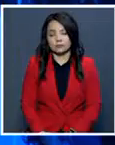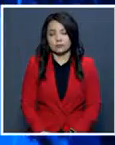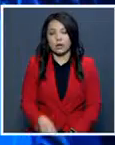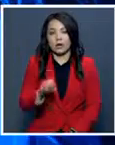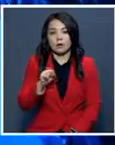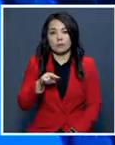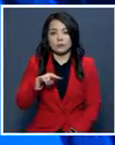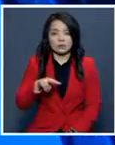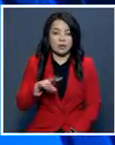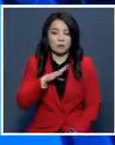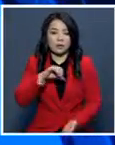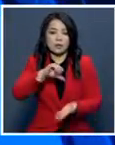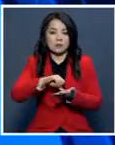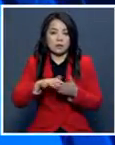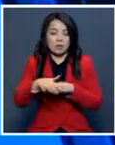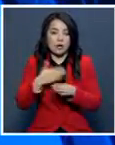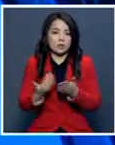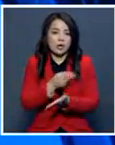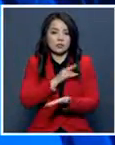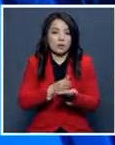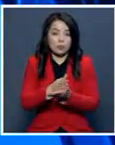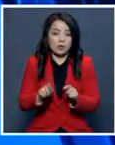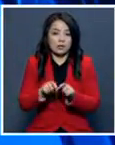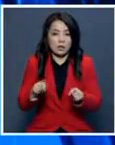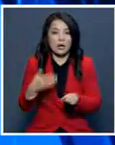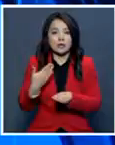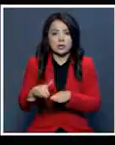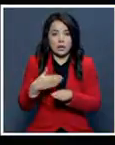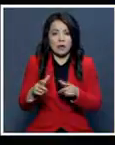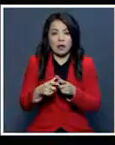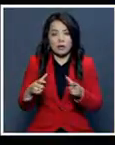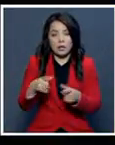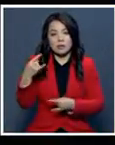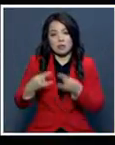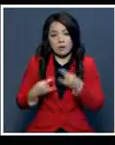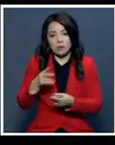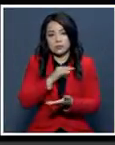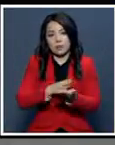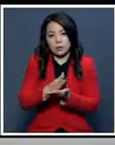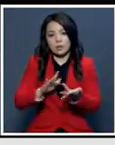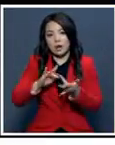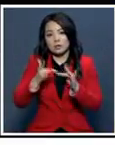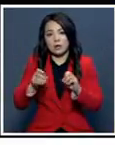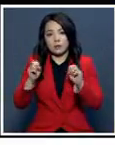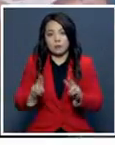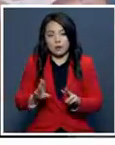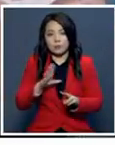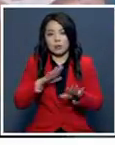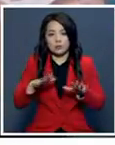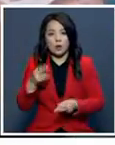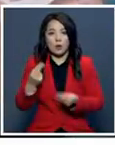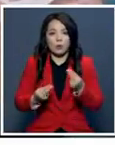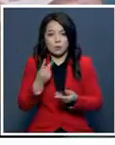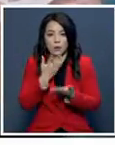Apple компаниясы жаңа қызметтерді іске қосты. Соның ішінде кредит карталары мен телевизия қызметі және онлайн аркада ойыны